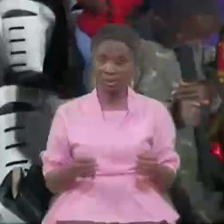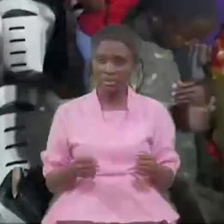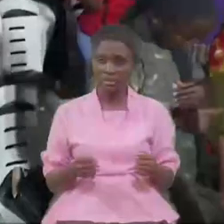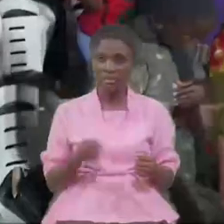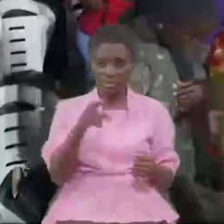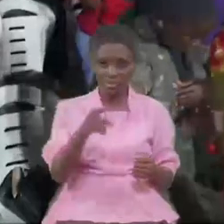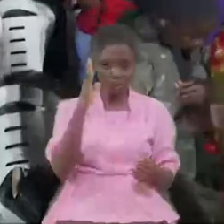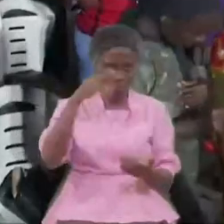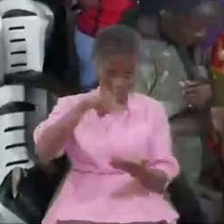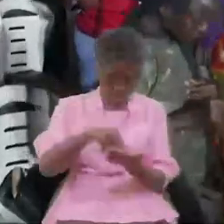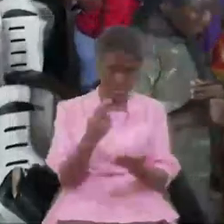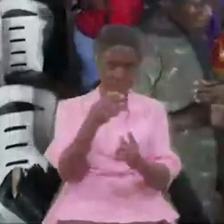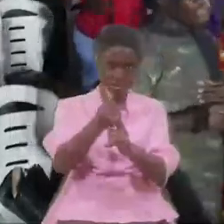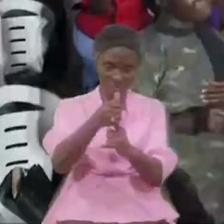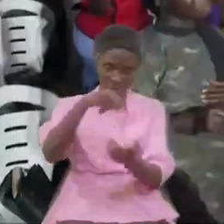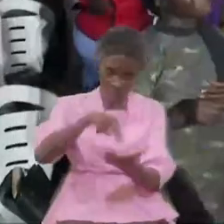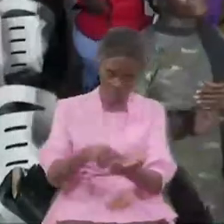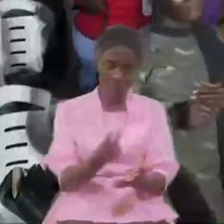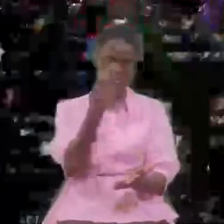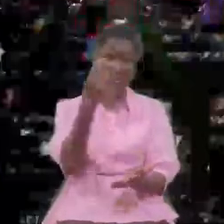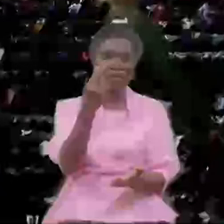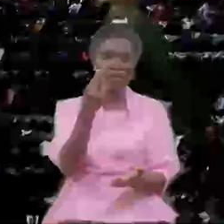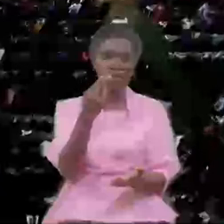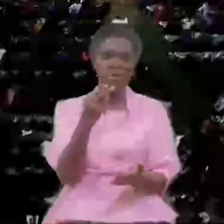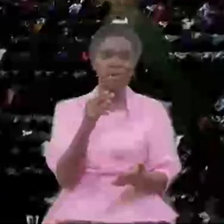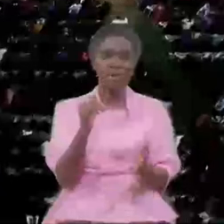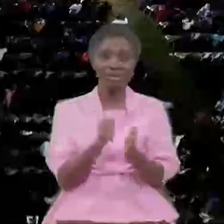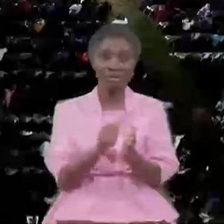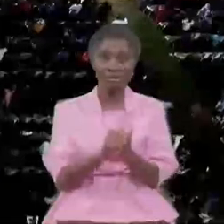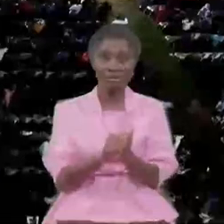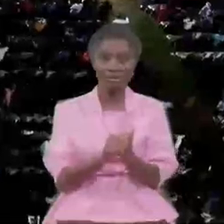C'est à vous de vous lever. Vous êtes